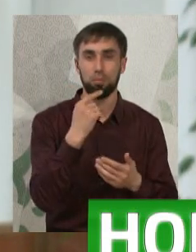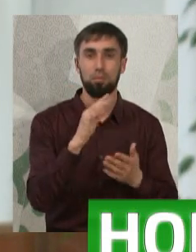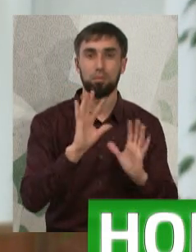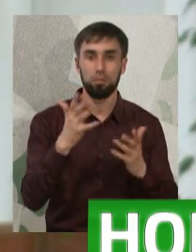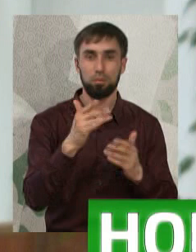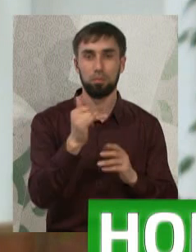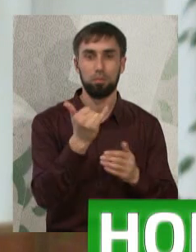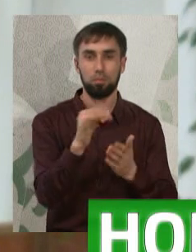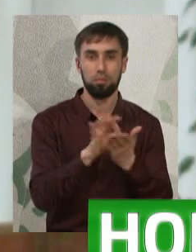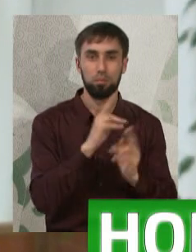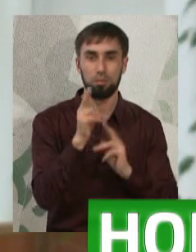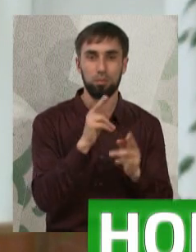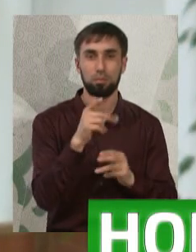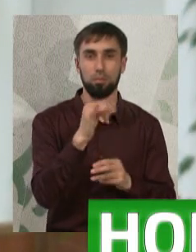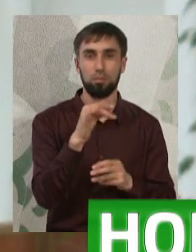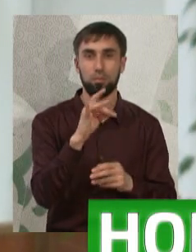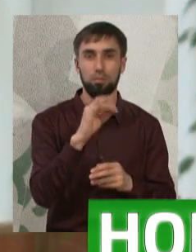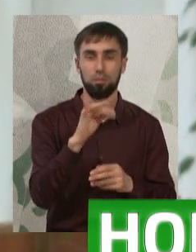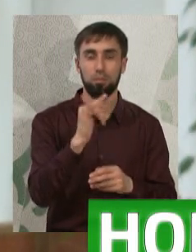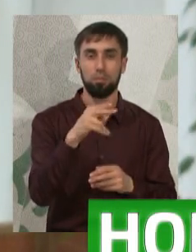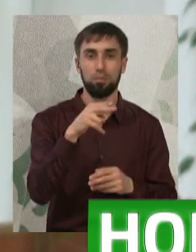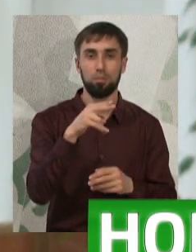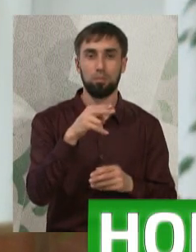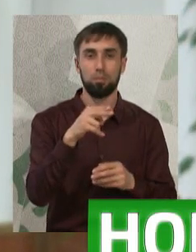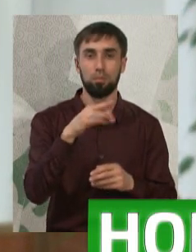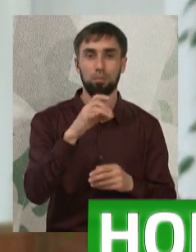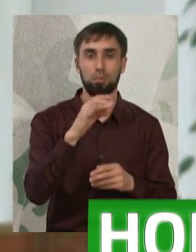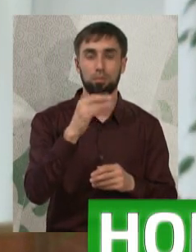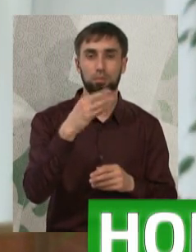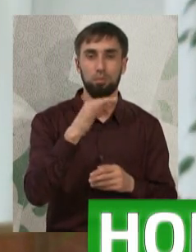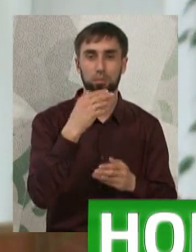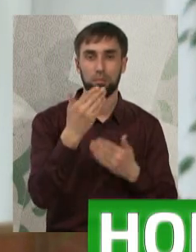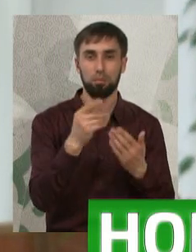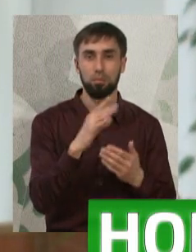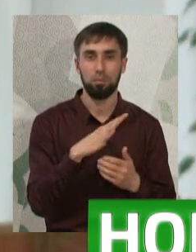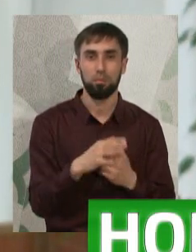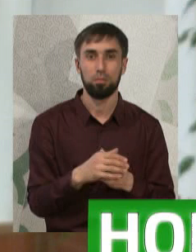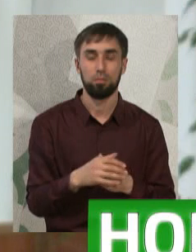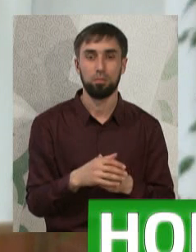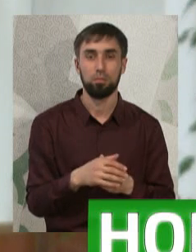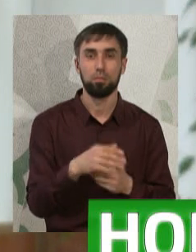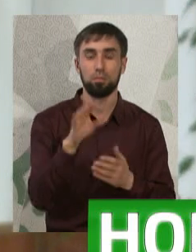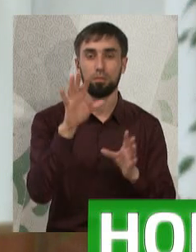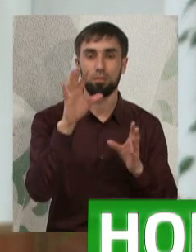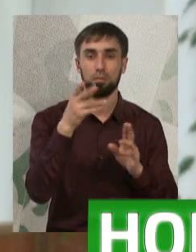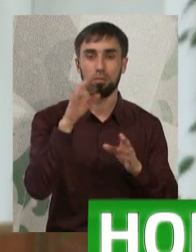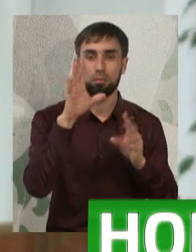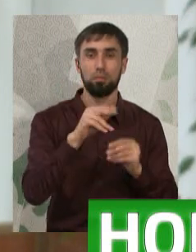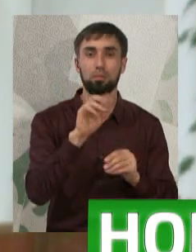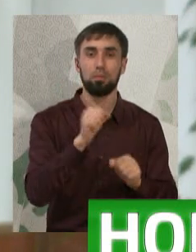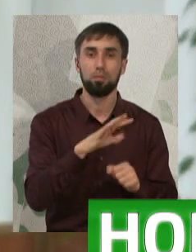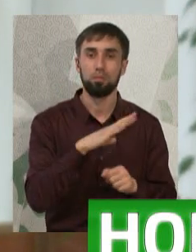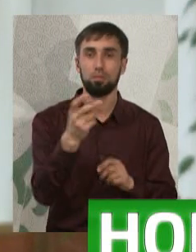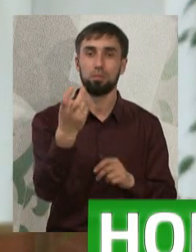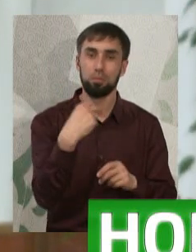незамедлительно обращайтесь в Генеральное консульство и посольство России за рубежом. И полную информацию о том, как скоро будут возвращены эти туристы